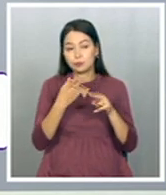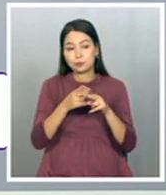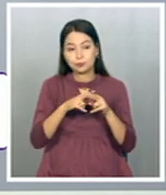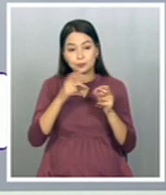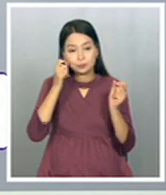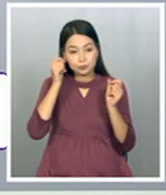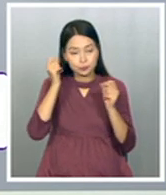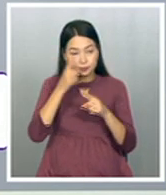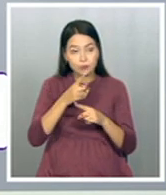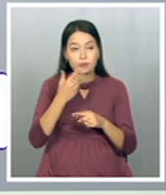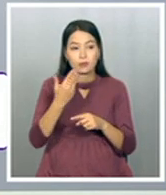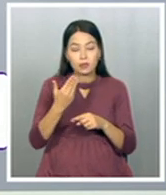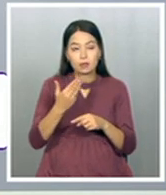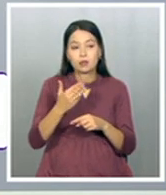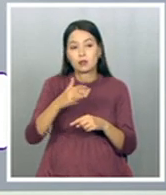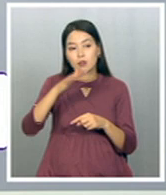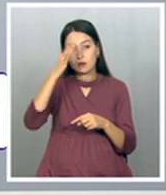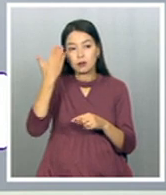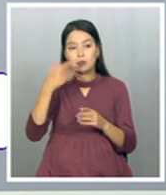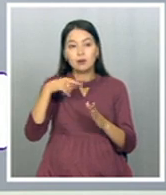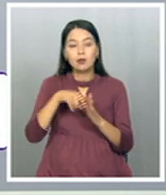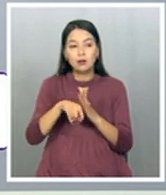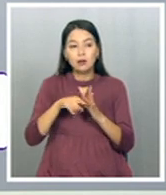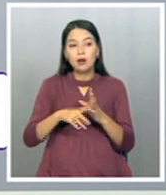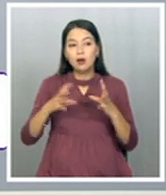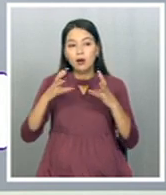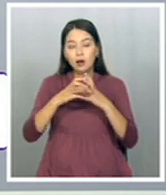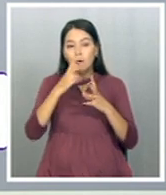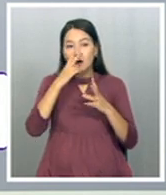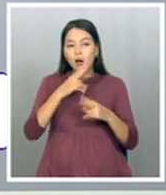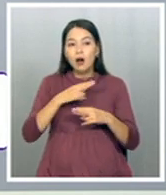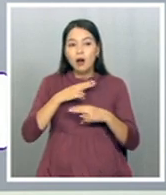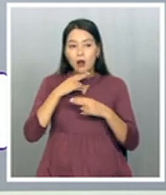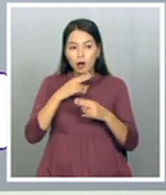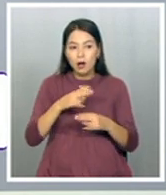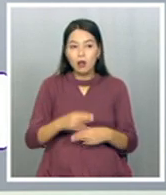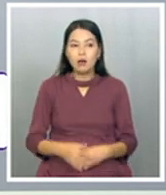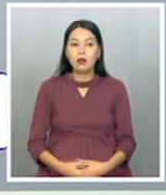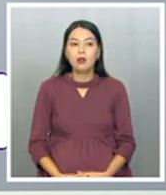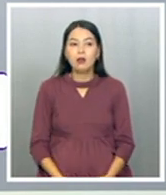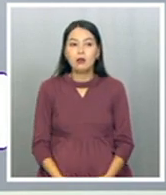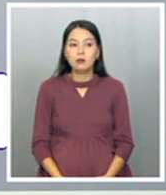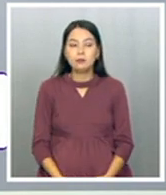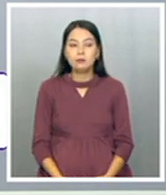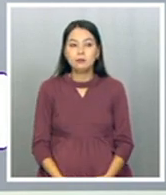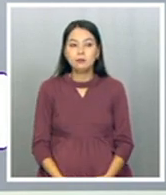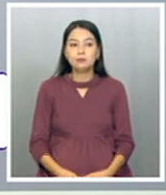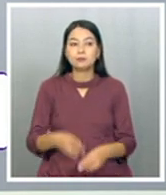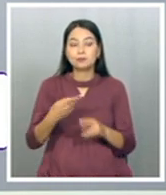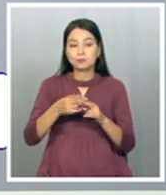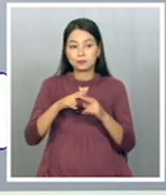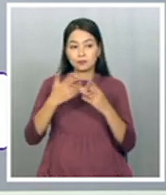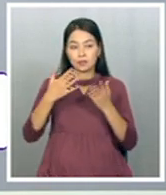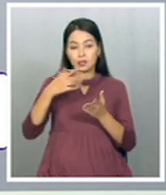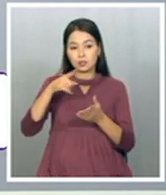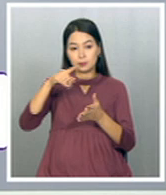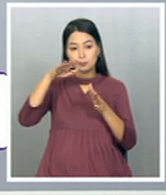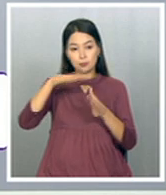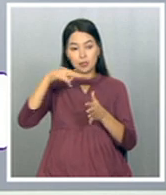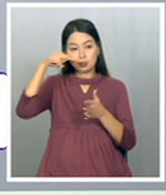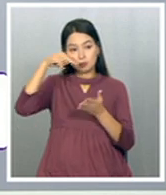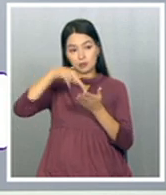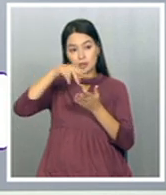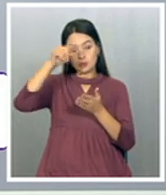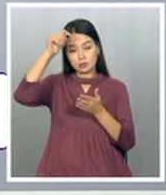біз аспан сферасының құрылымына назар аударайық. Яғни, біз жер шарының полюсінде орналасқан сәтте